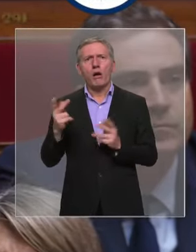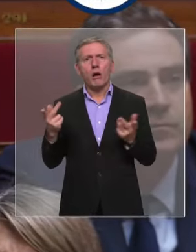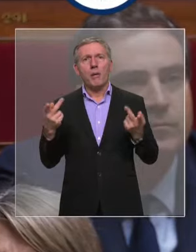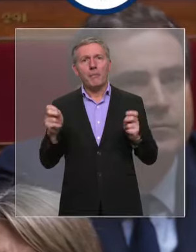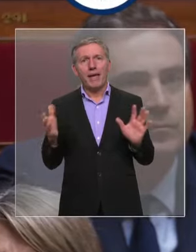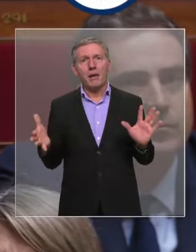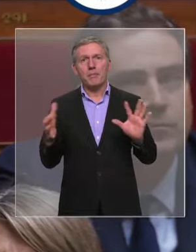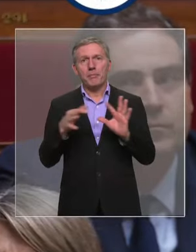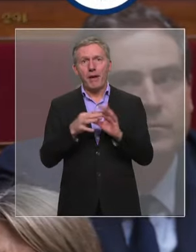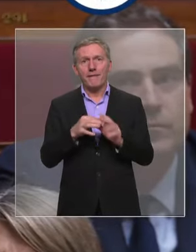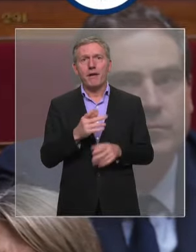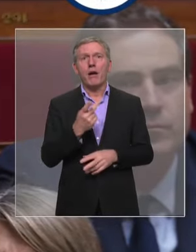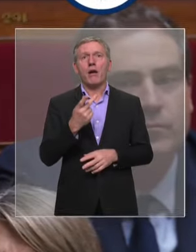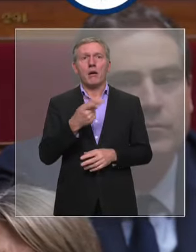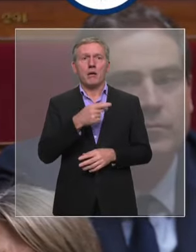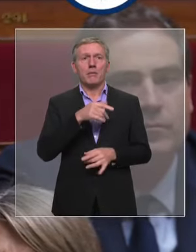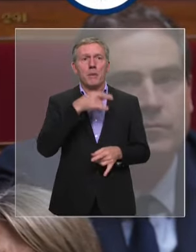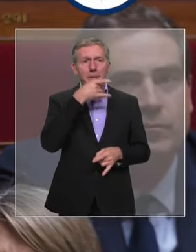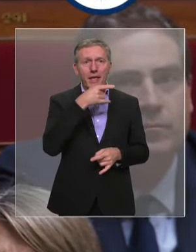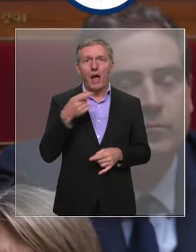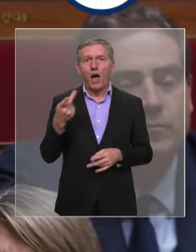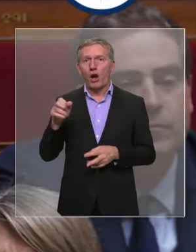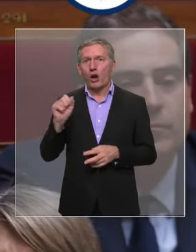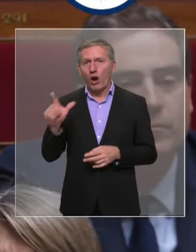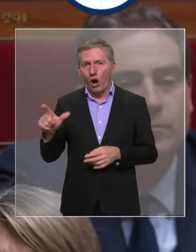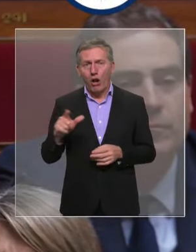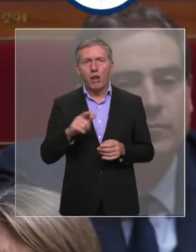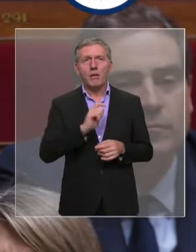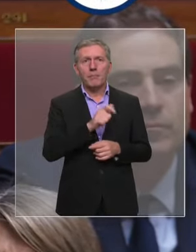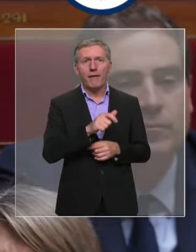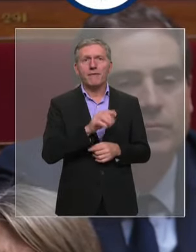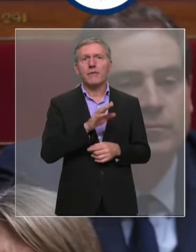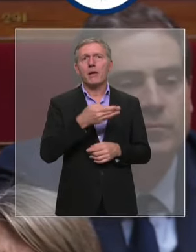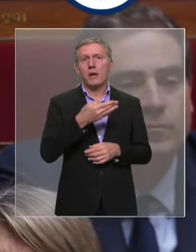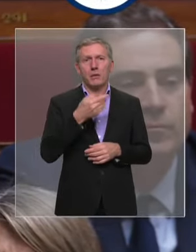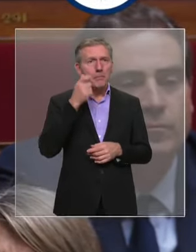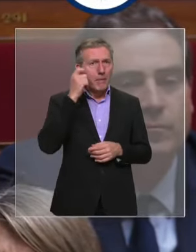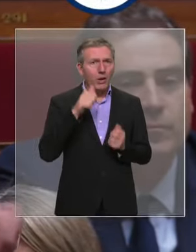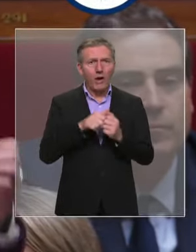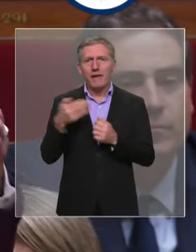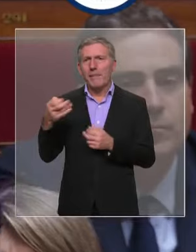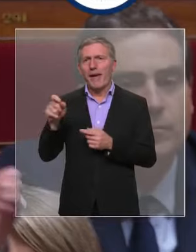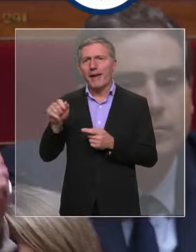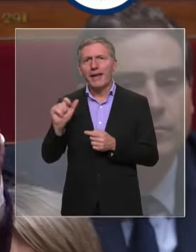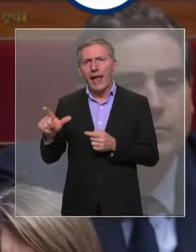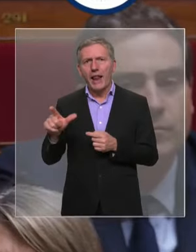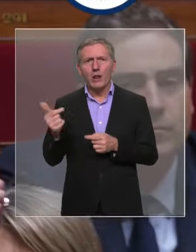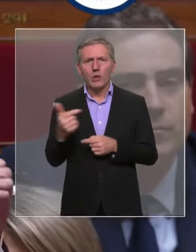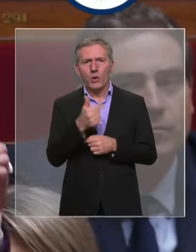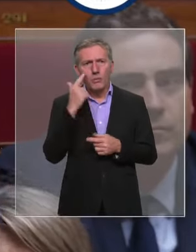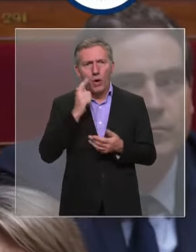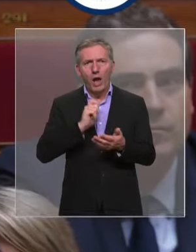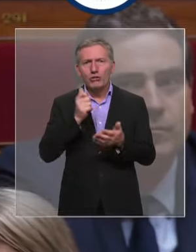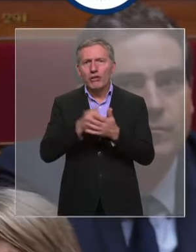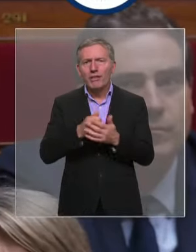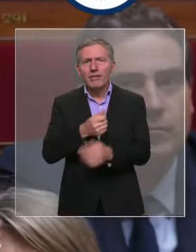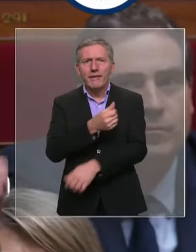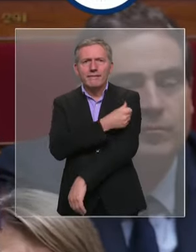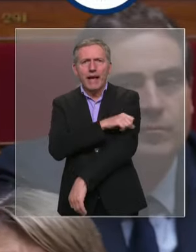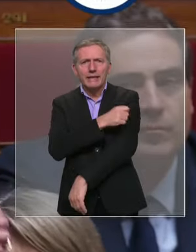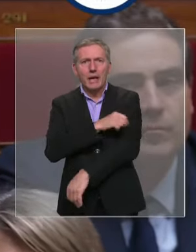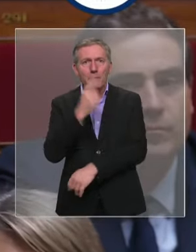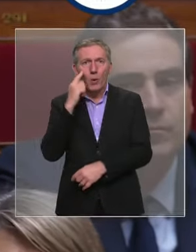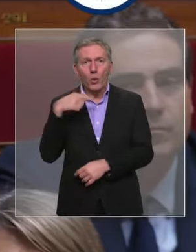celle de Kohl et Mitterrand à Verdun, celle de Macron et Merkel qui font l'endettement commun pour acheter des vaccins aux